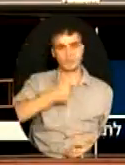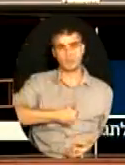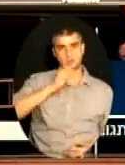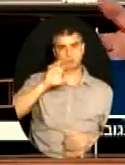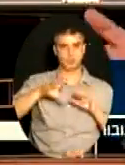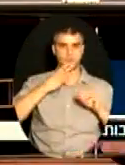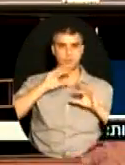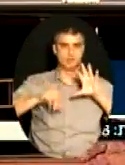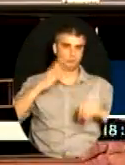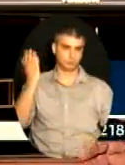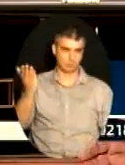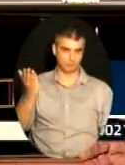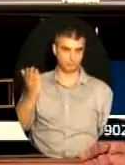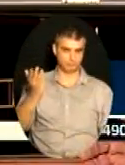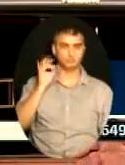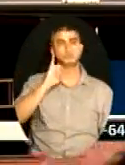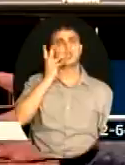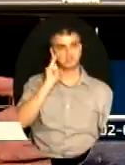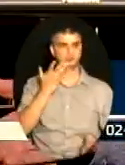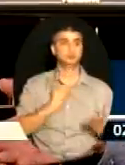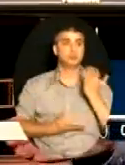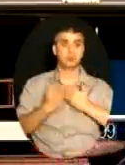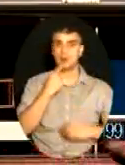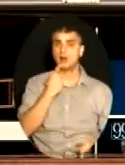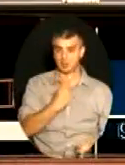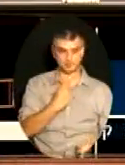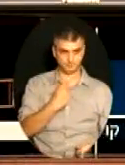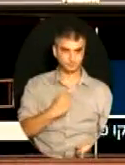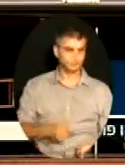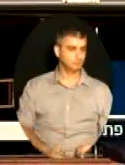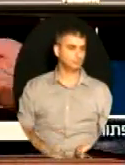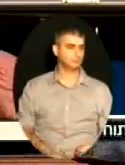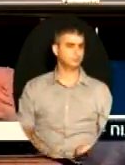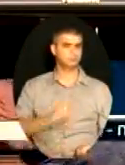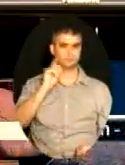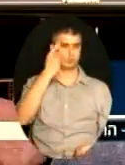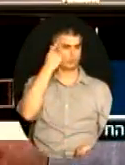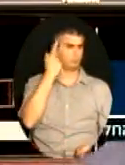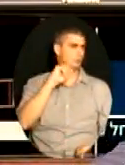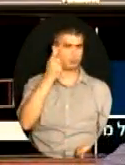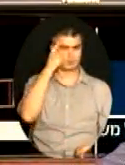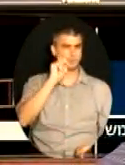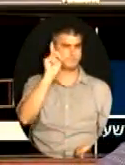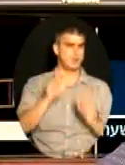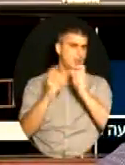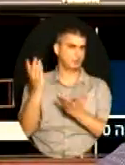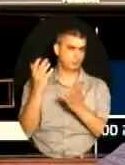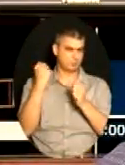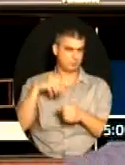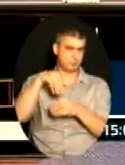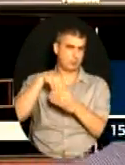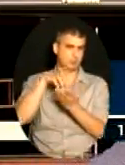ישע. יש שיתוף פעולה, אבל להגיד לך שברכב ביטחון נכנס... אגב, כולם יודעים, כן, כולם יודעים מי האנשים האלה בטח